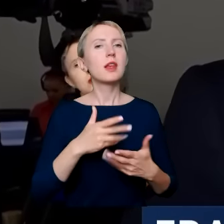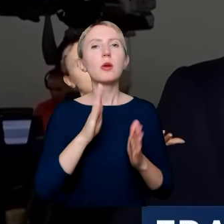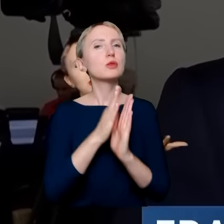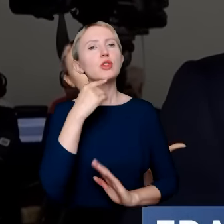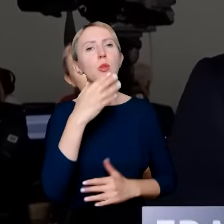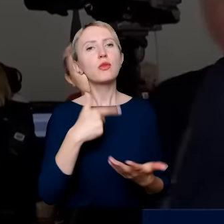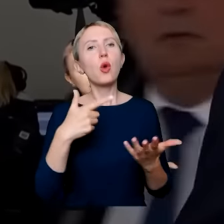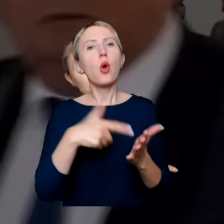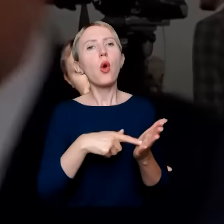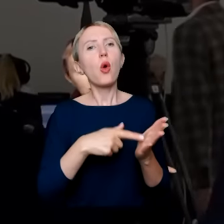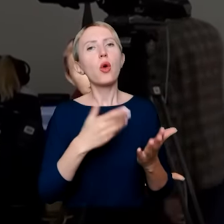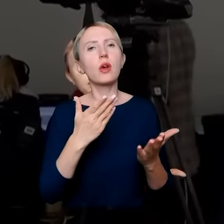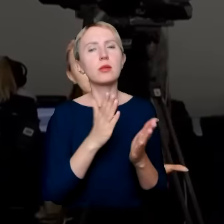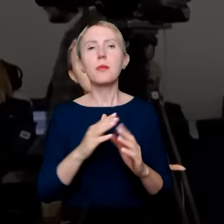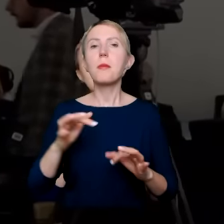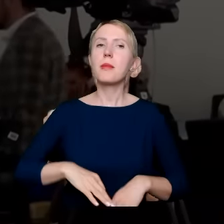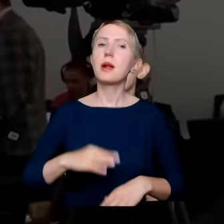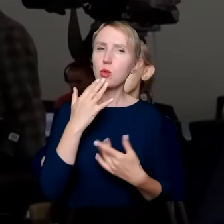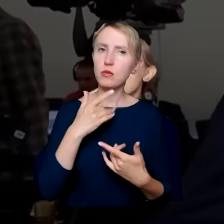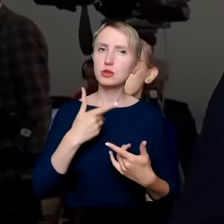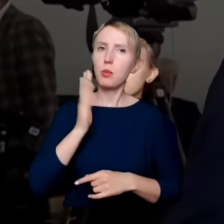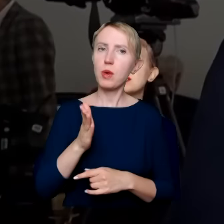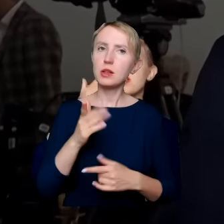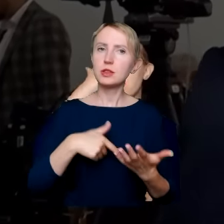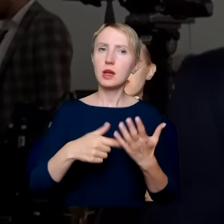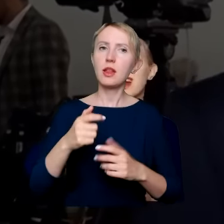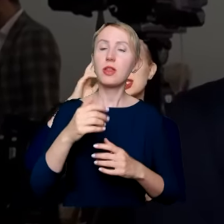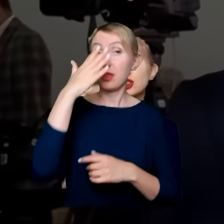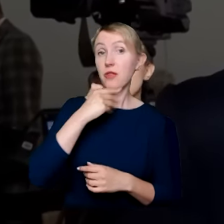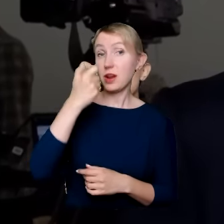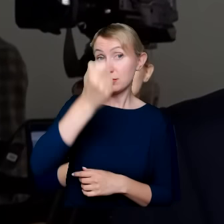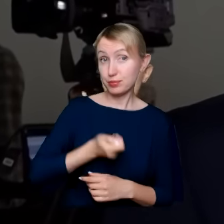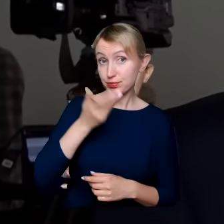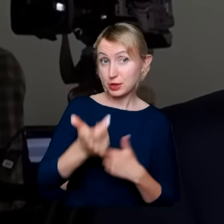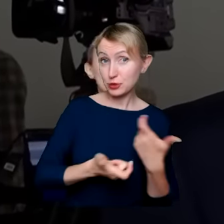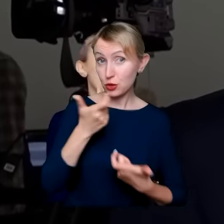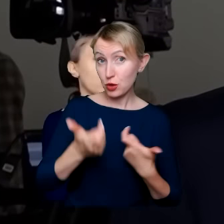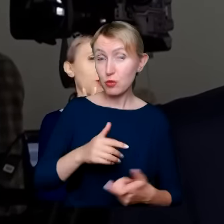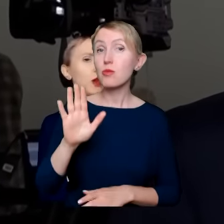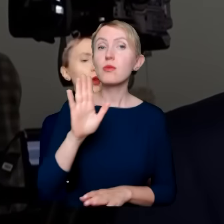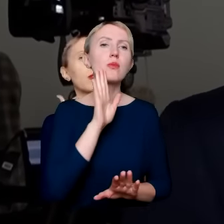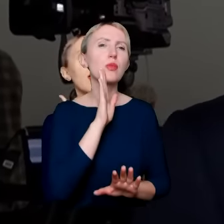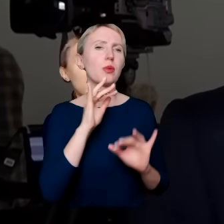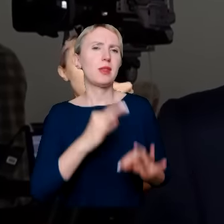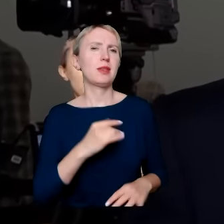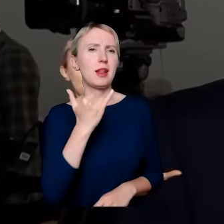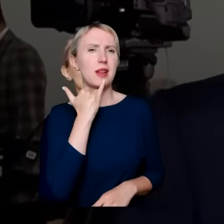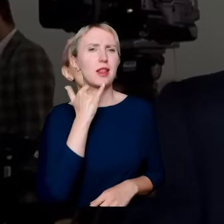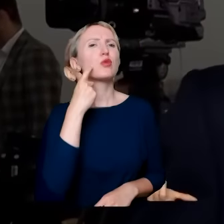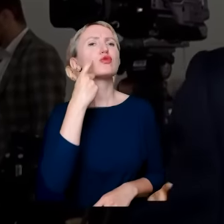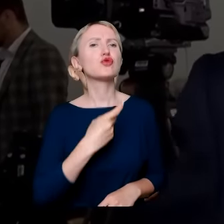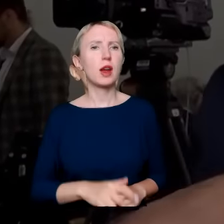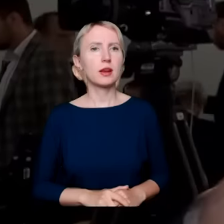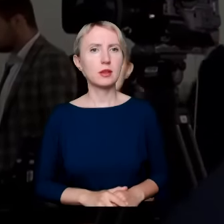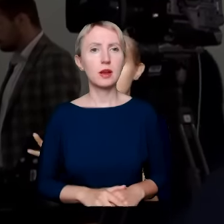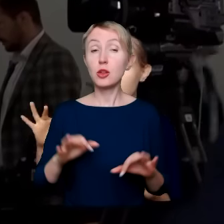chodziło o udzielenie. Powiedział pan, że będzie pan skanował twarze, czy nie? Tak jak teraz, no telefonem, no przecież to jest żart, proszę pana. No. Pan żartował